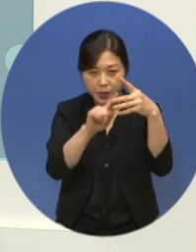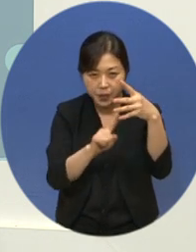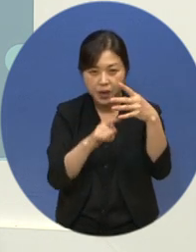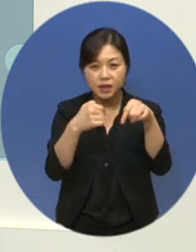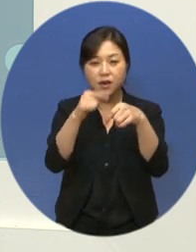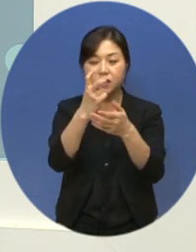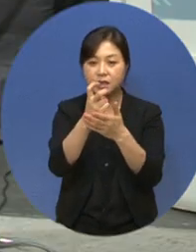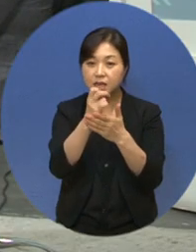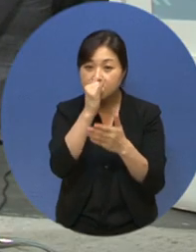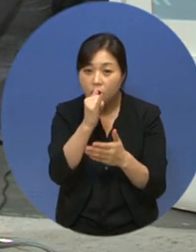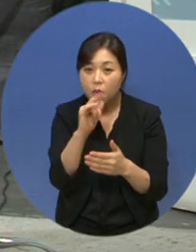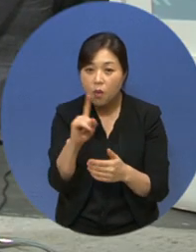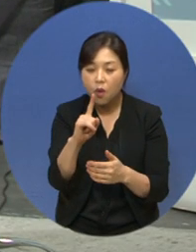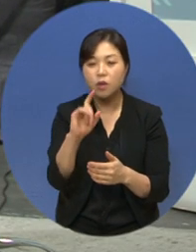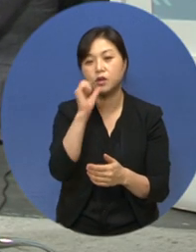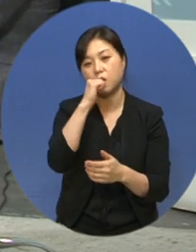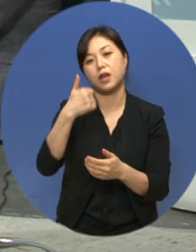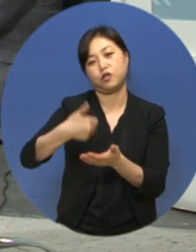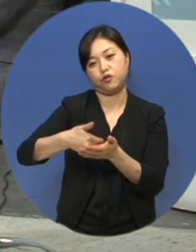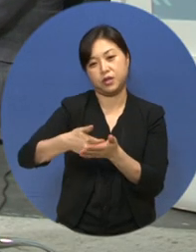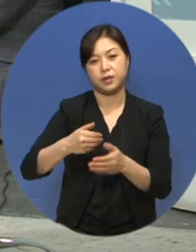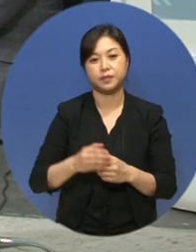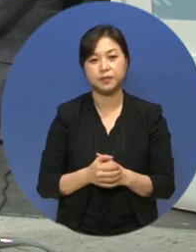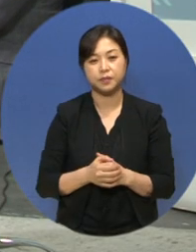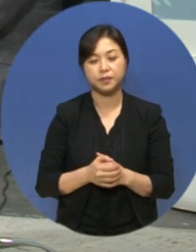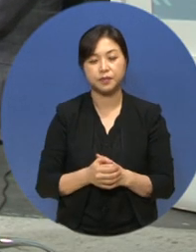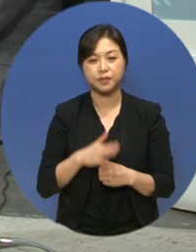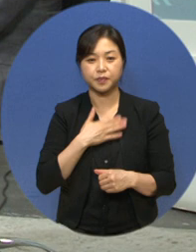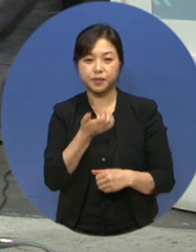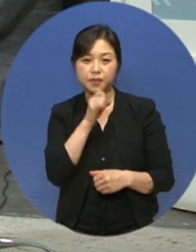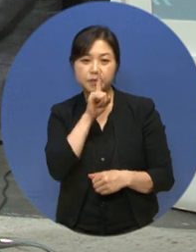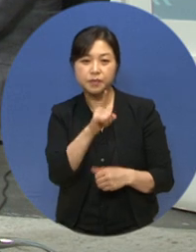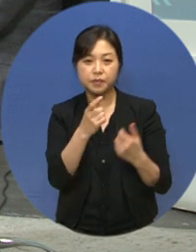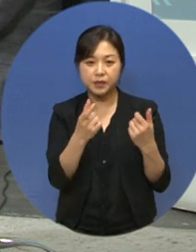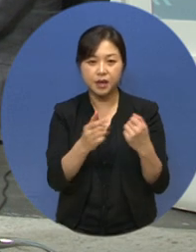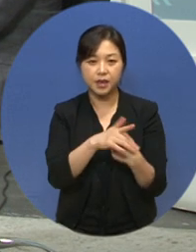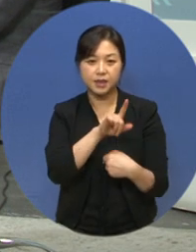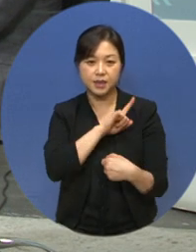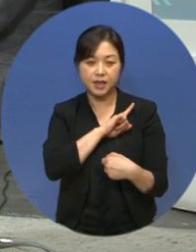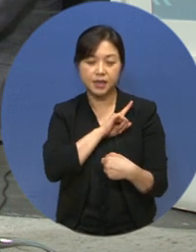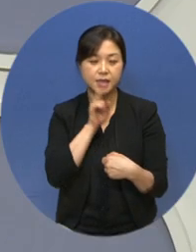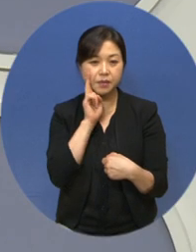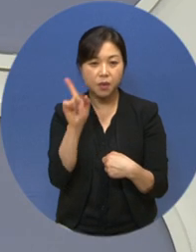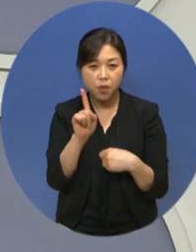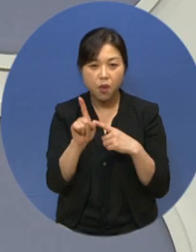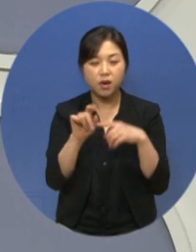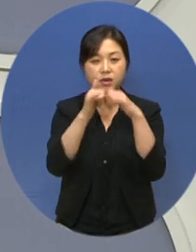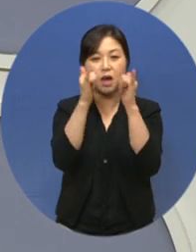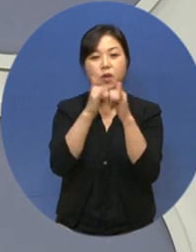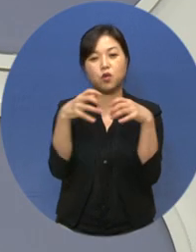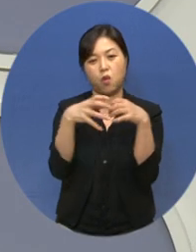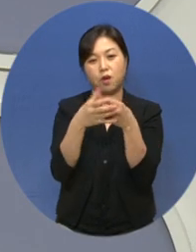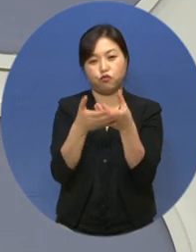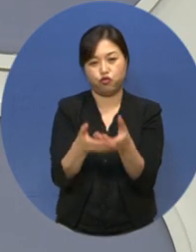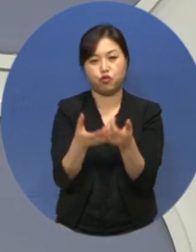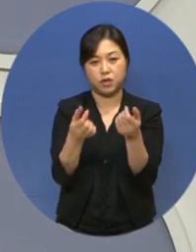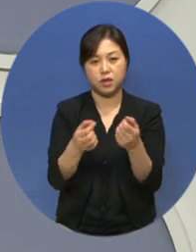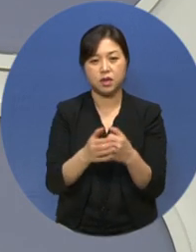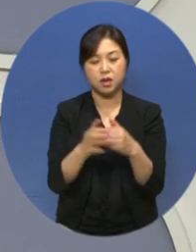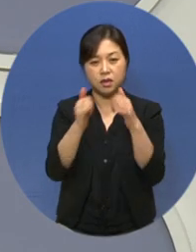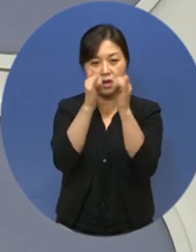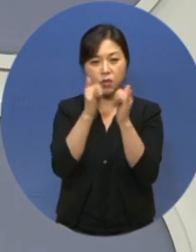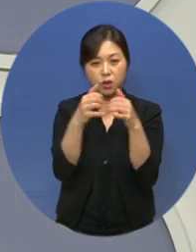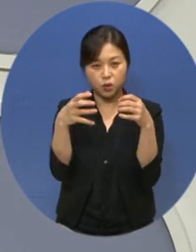소개해 주십시오 절 우리 사이 아까 말씀드렸지만 여 가장 심각한 것은 사이 통합이라고 작품입니다 4 4 2 통합에